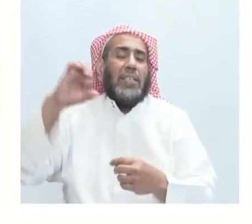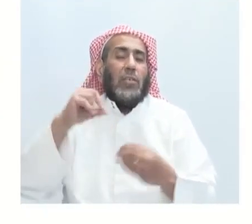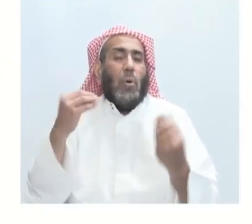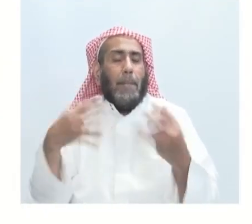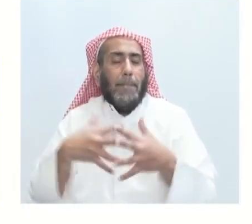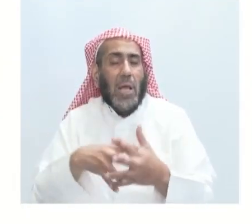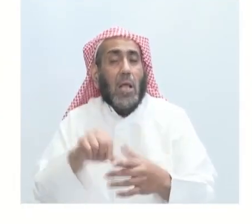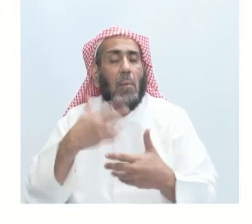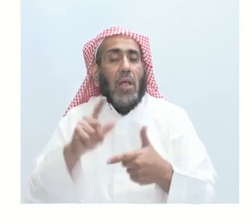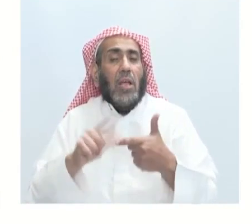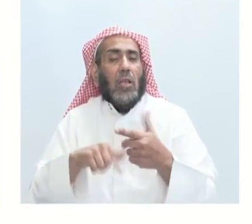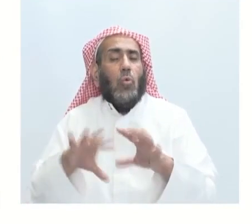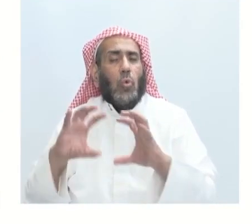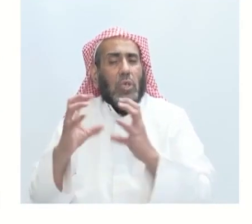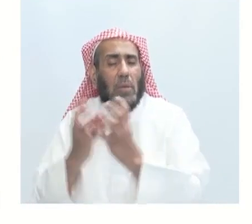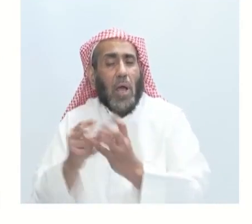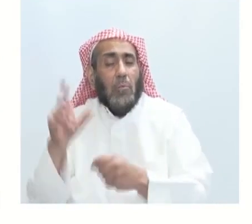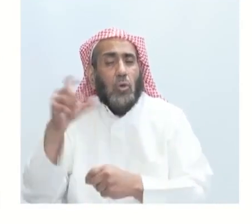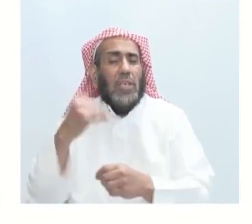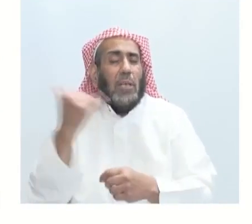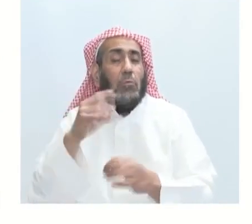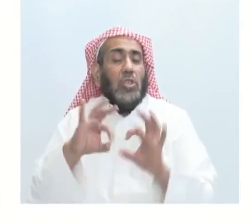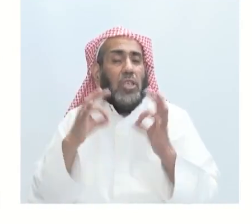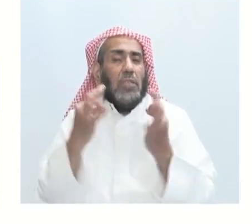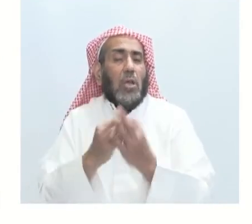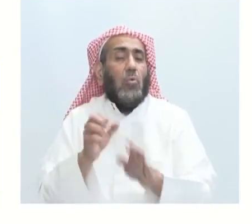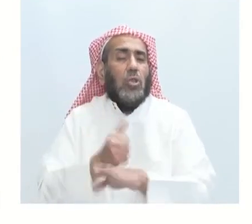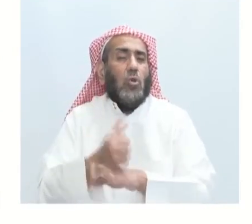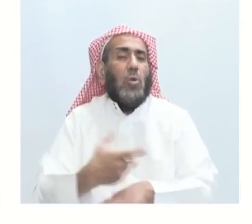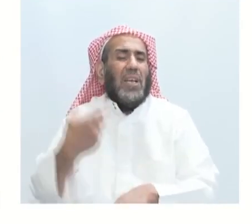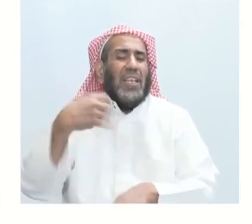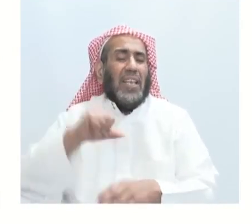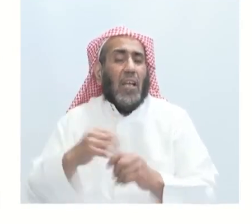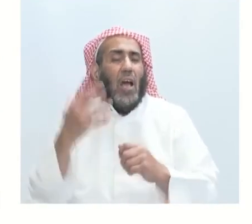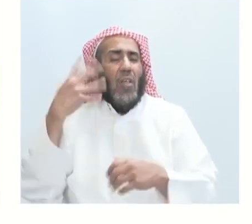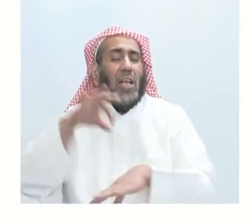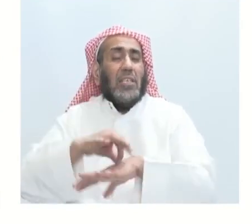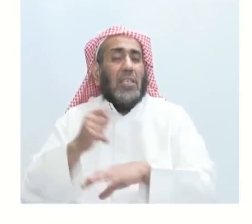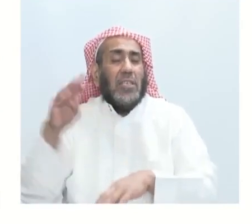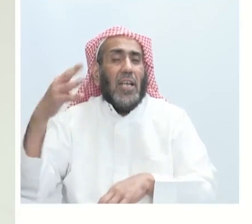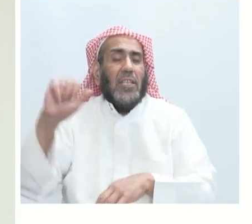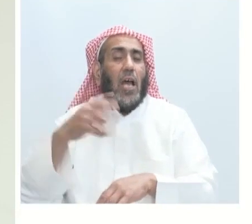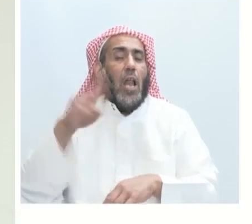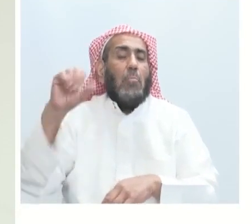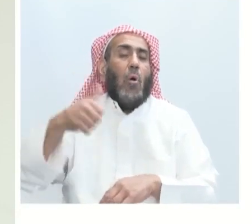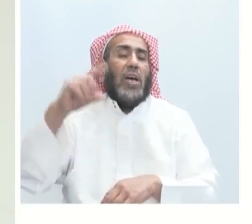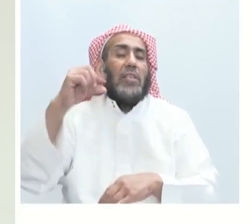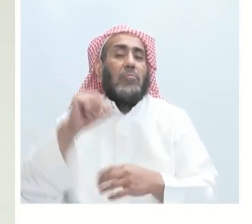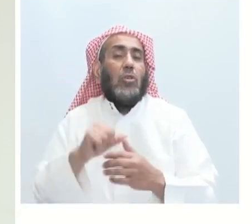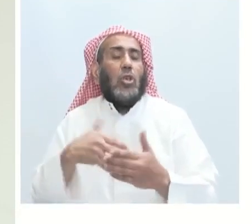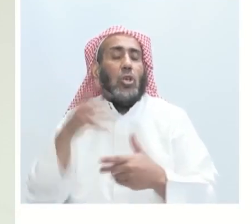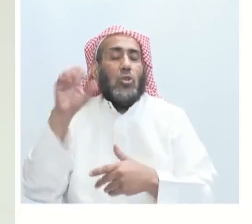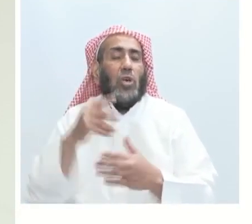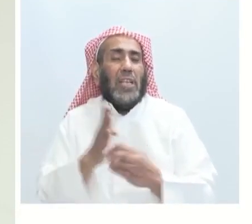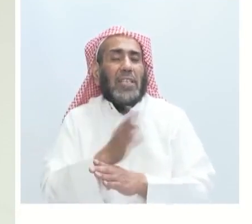في المرحله الثالثه ظهور جماعه من الشعراء اهتموا بالشعر اجتماعي والاسلوب الذاتي كتعبير عن قضايا الانسانيه وكان ابرزهم سعد البواردي شعراء